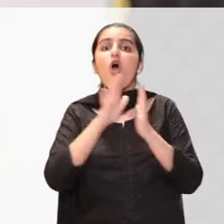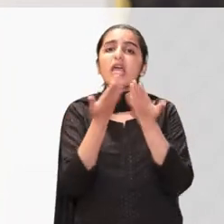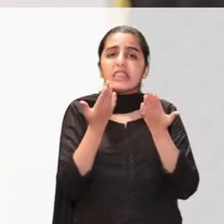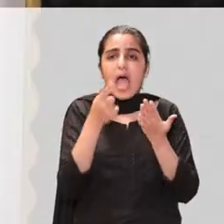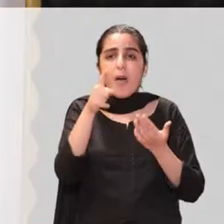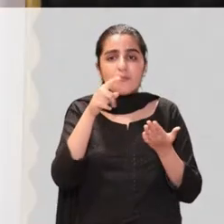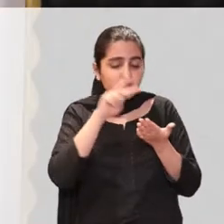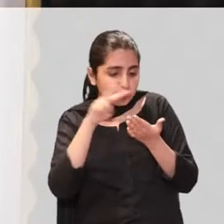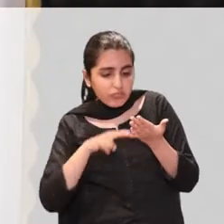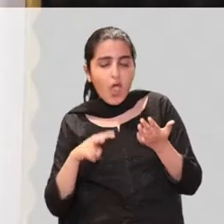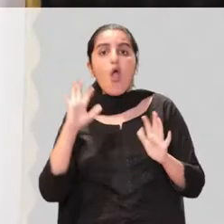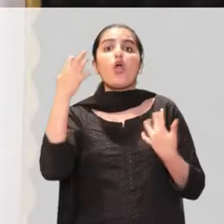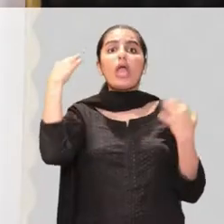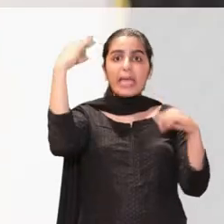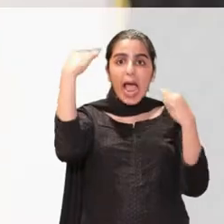अगर